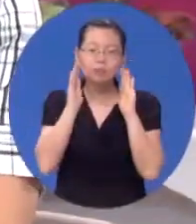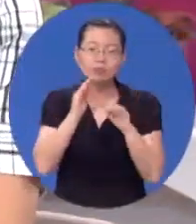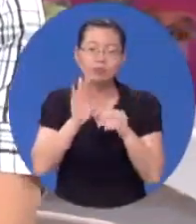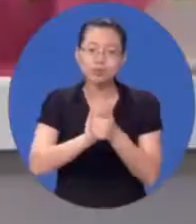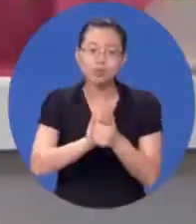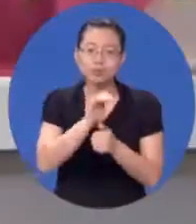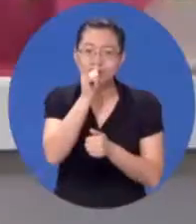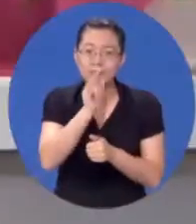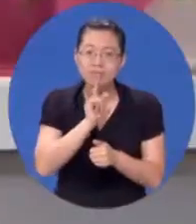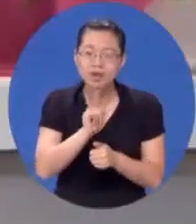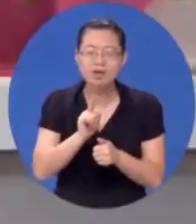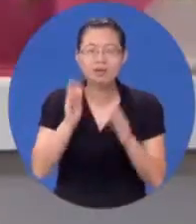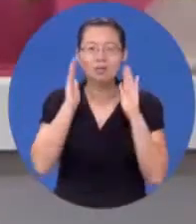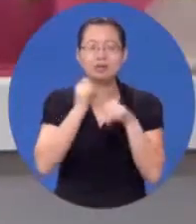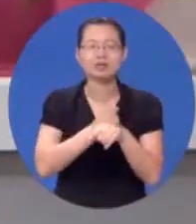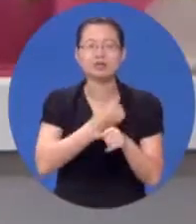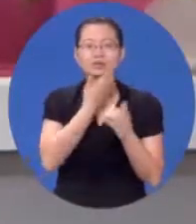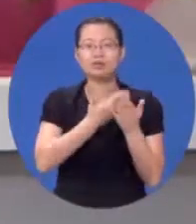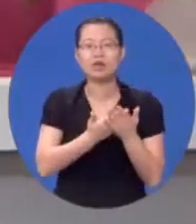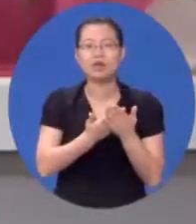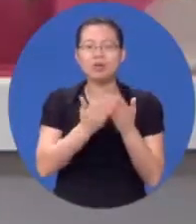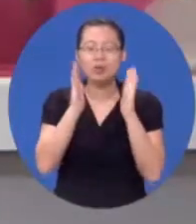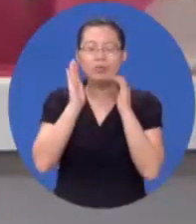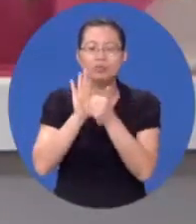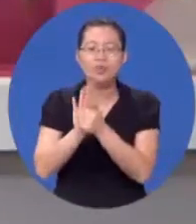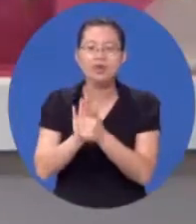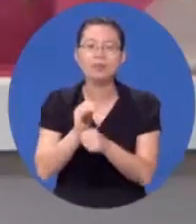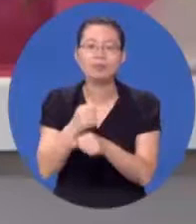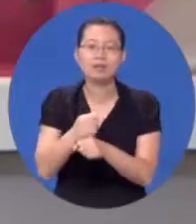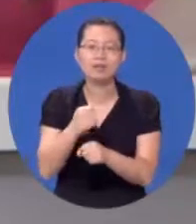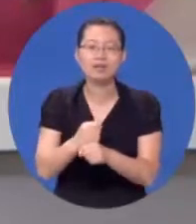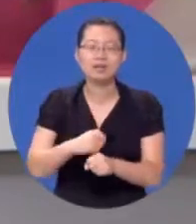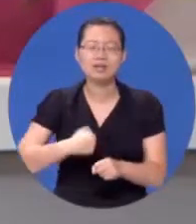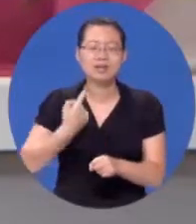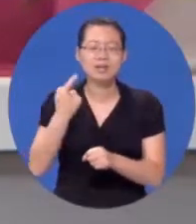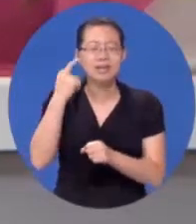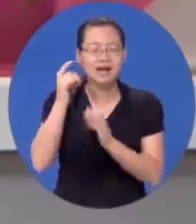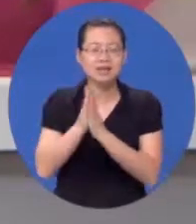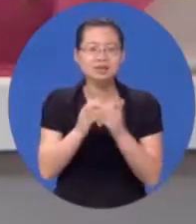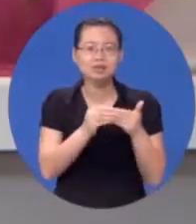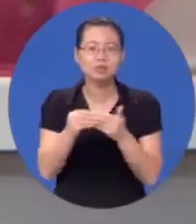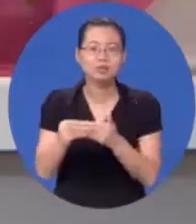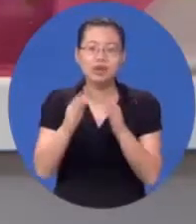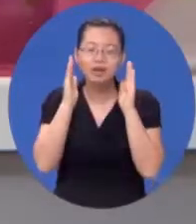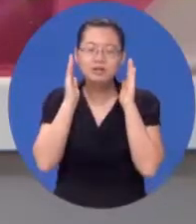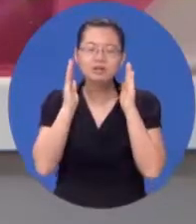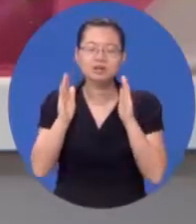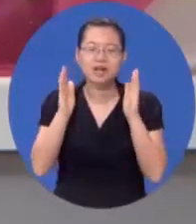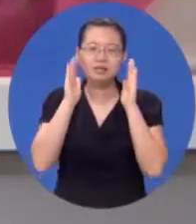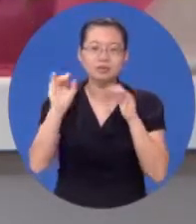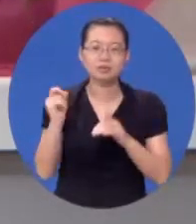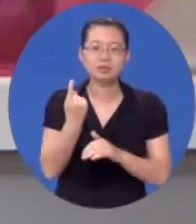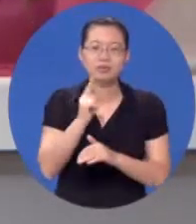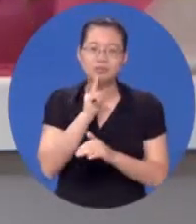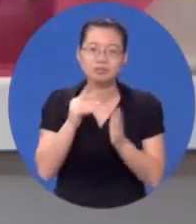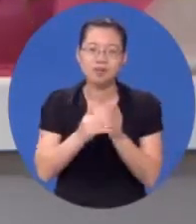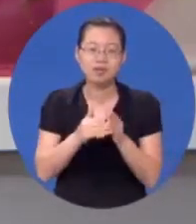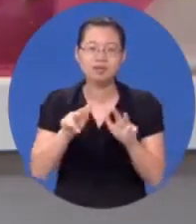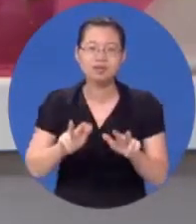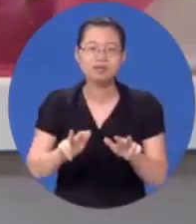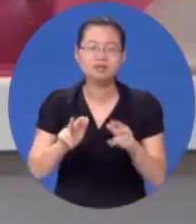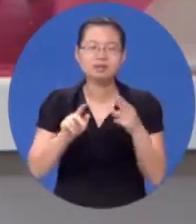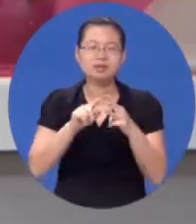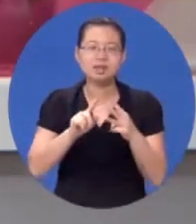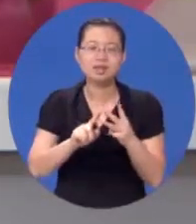이제 공부를 하는 것도 중요하지만 하도록 만드는 거, 이게 이제 자기주도 학습 아니면 학습 동기 이렇게 말씀드리는데요. 여기 저희가